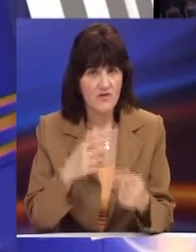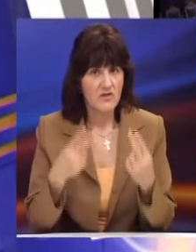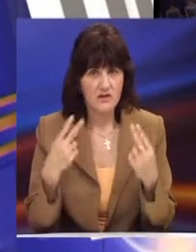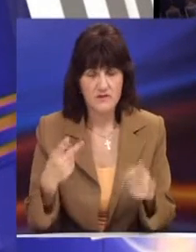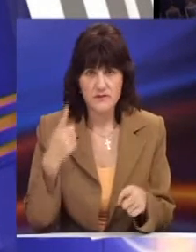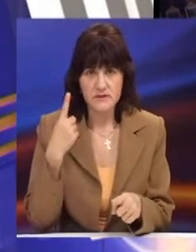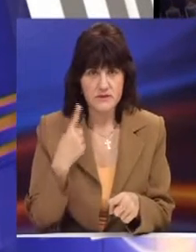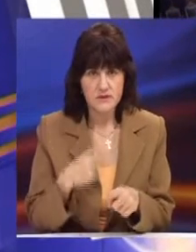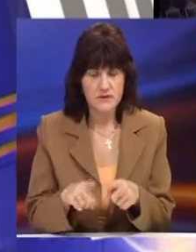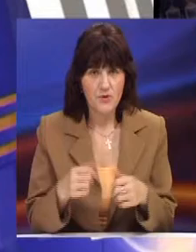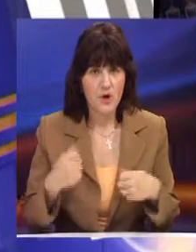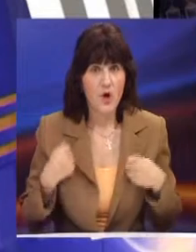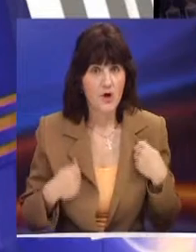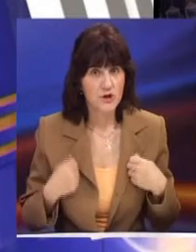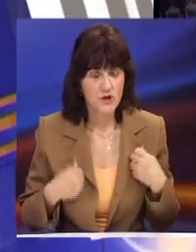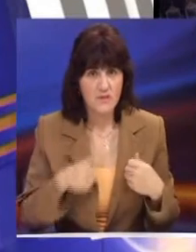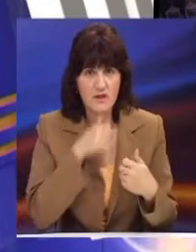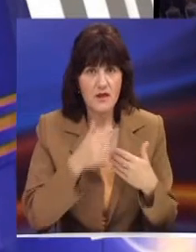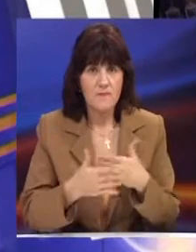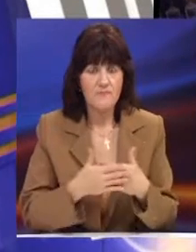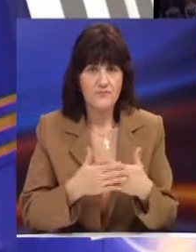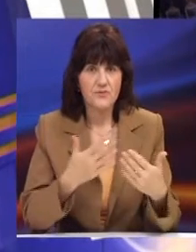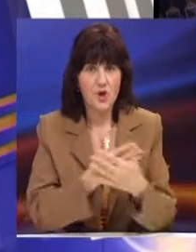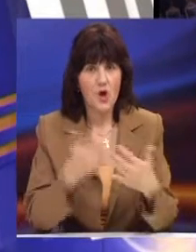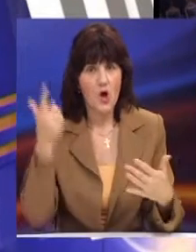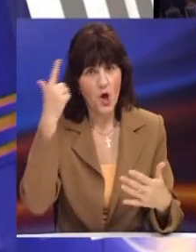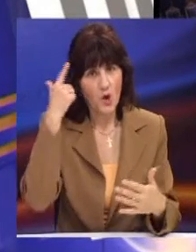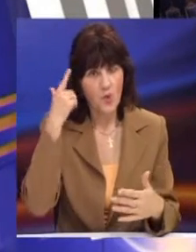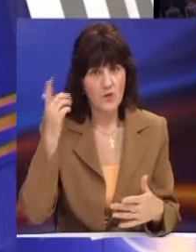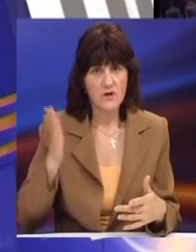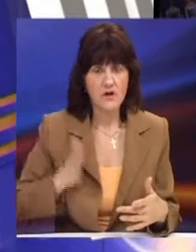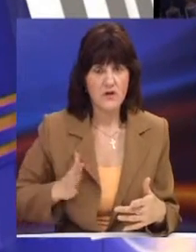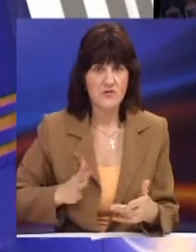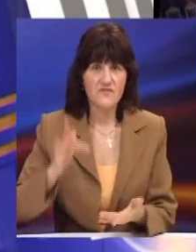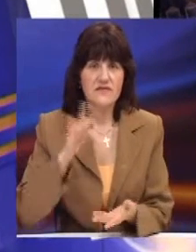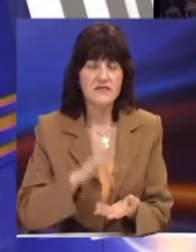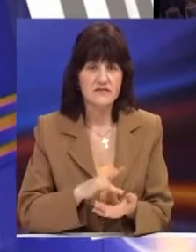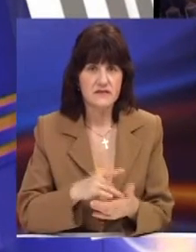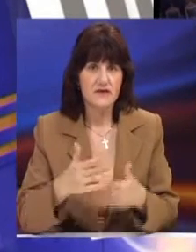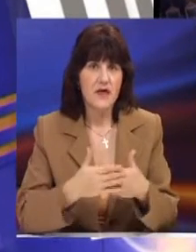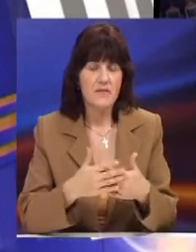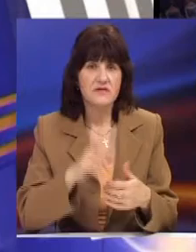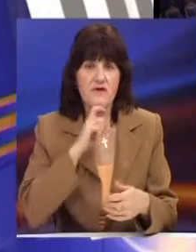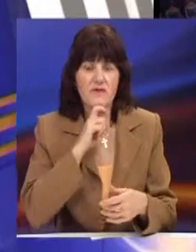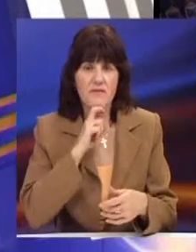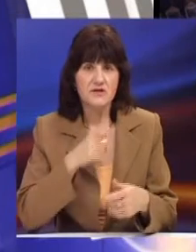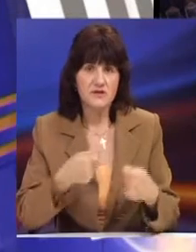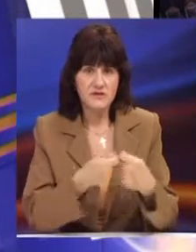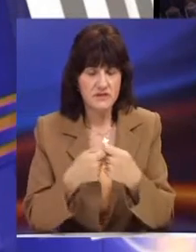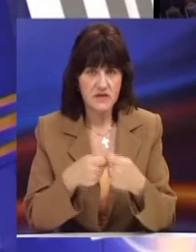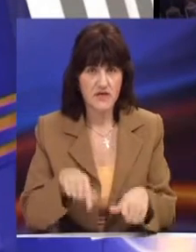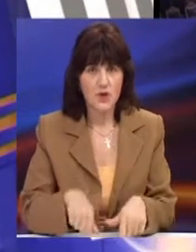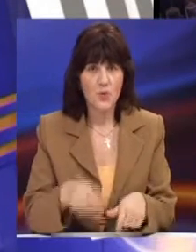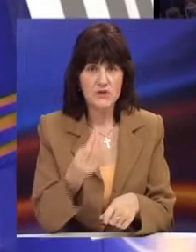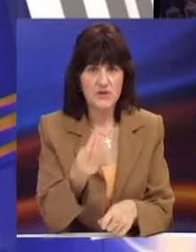od izuzetnog značaja, s obzirom da je Subotica administrativni, kulturni, prosvetni i politički centar Mađarske nacionalne zajednice